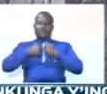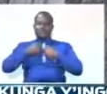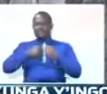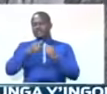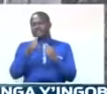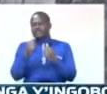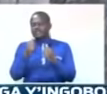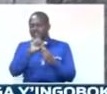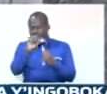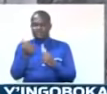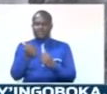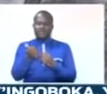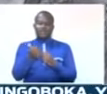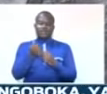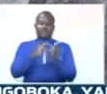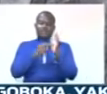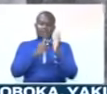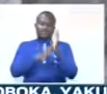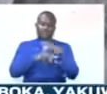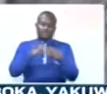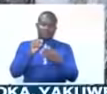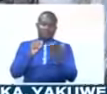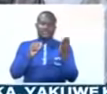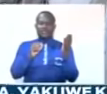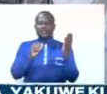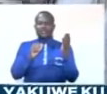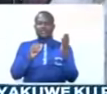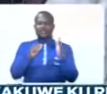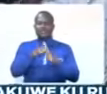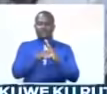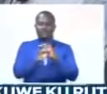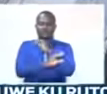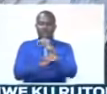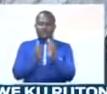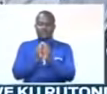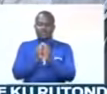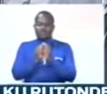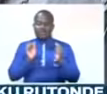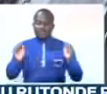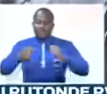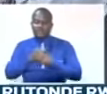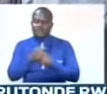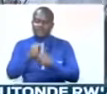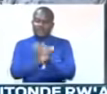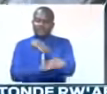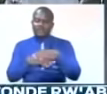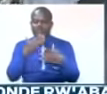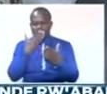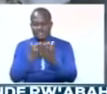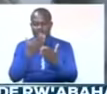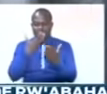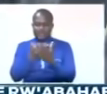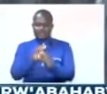rusange kuko ubwo ubona bivuze iki mu muri turisme y'igihugu muri tourisme y'igihugu ko ni byiza